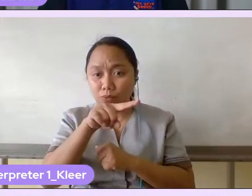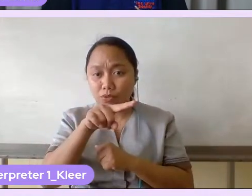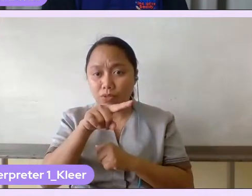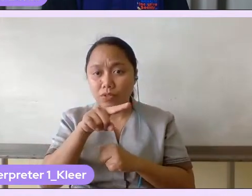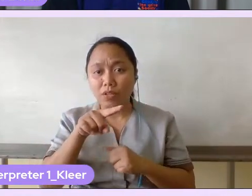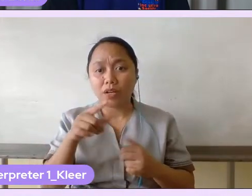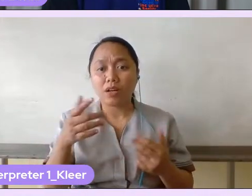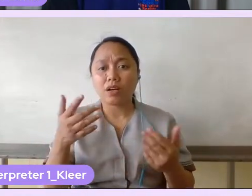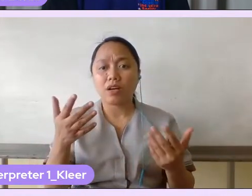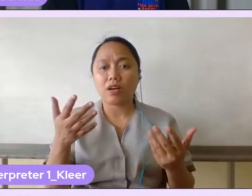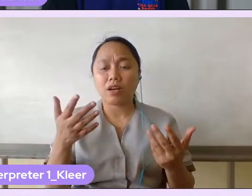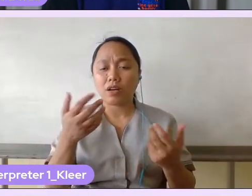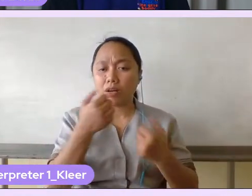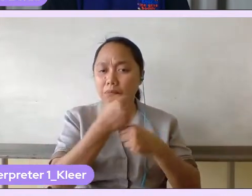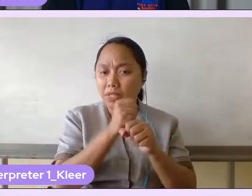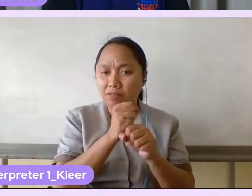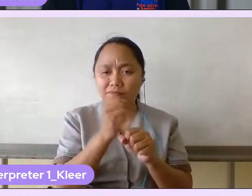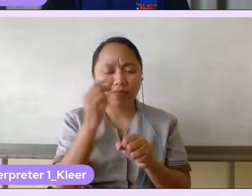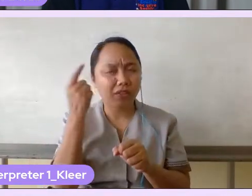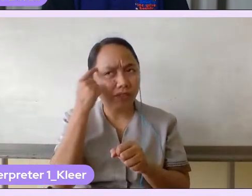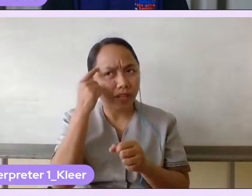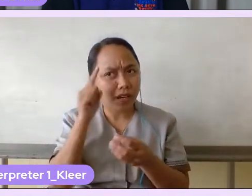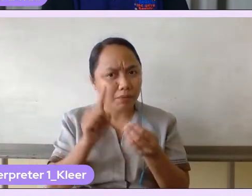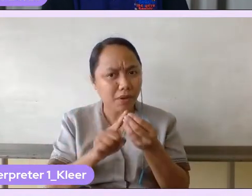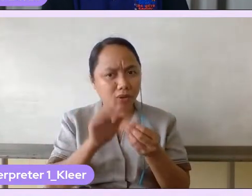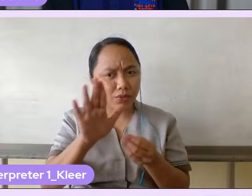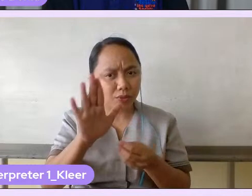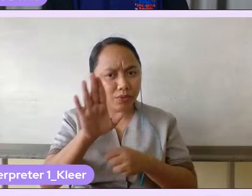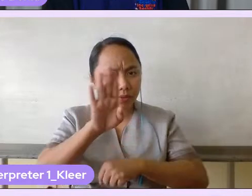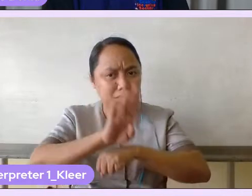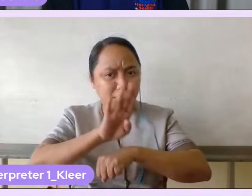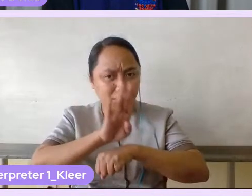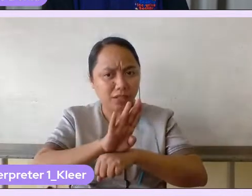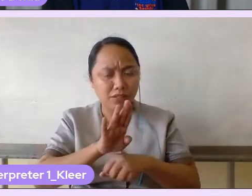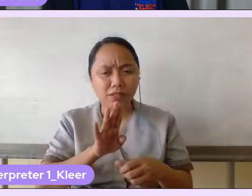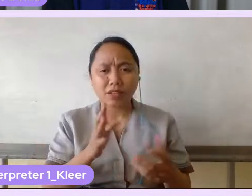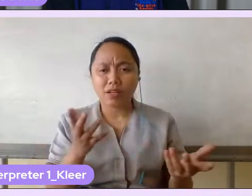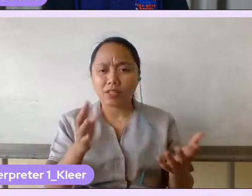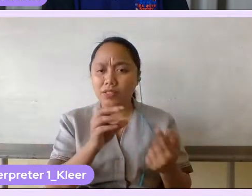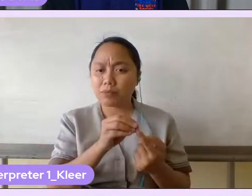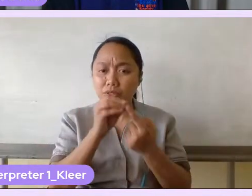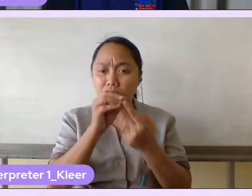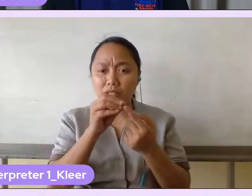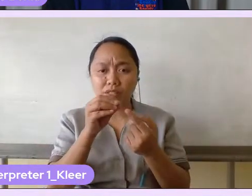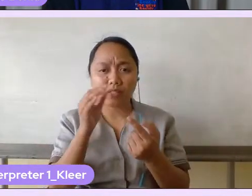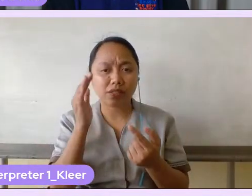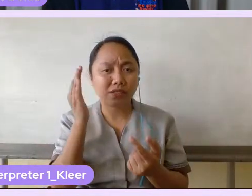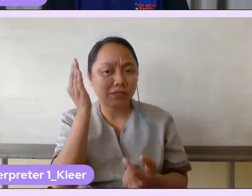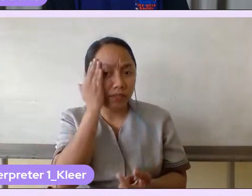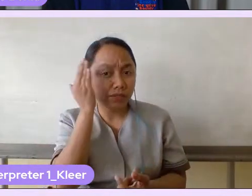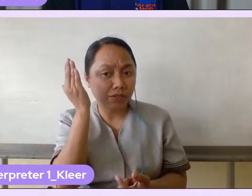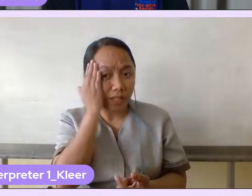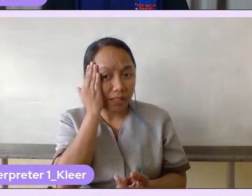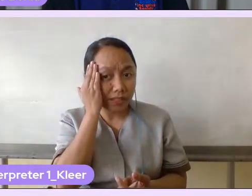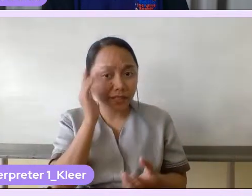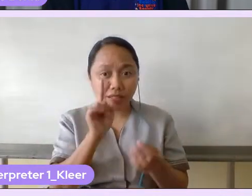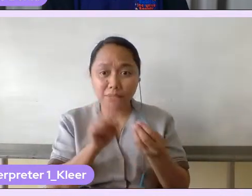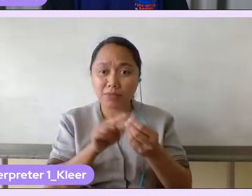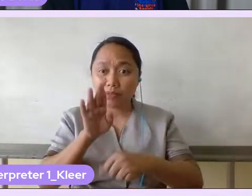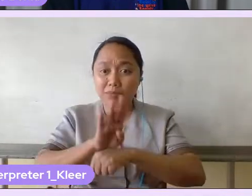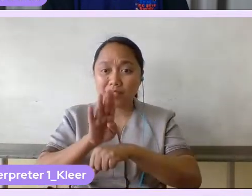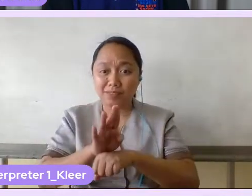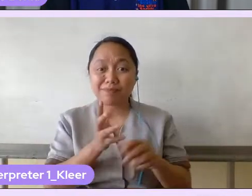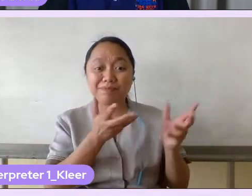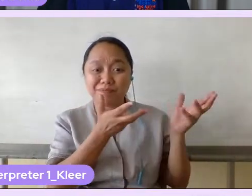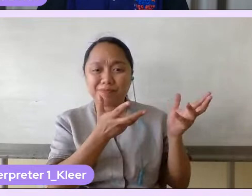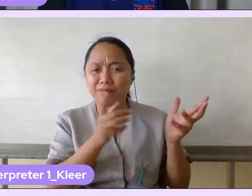these businesses, right? And especially recognizing the ones that are women-led. Parang ako nga parang it would make me